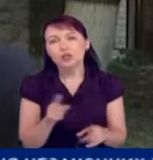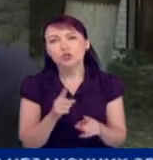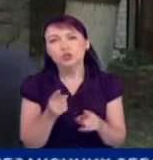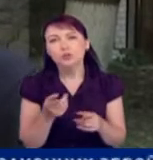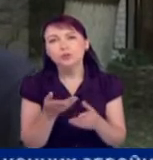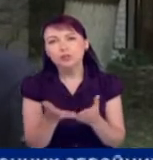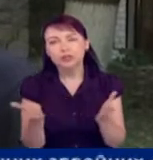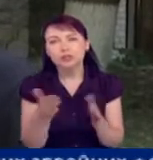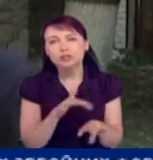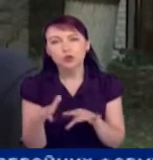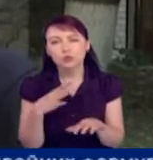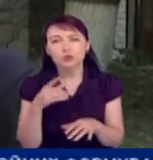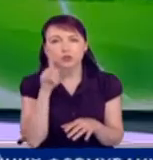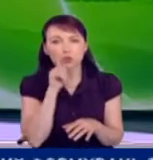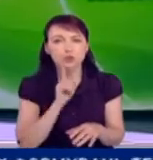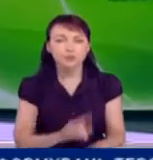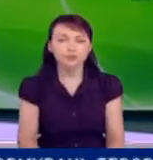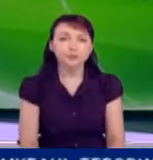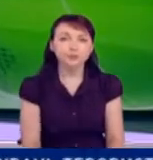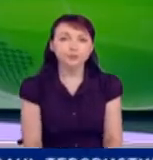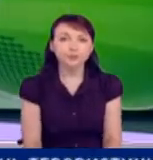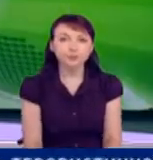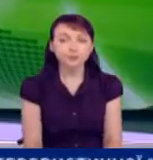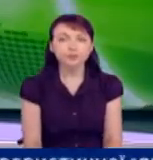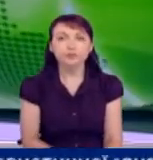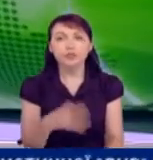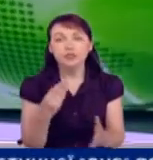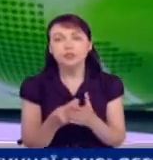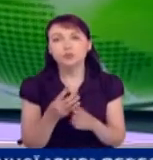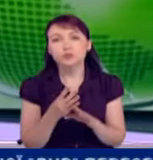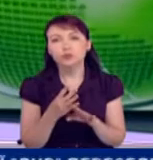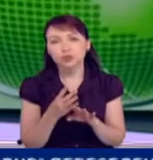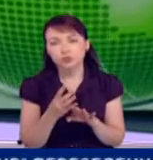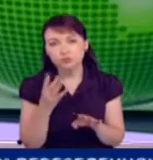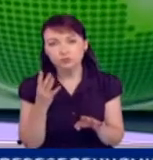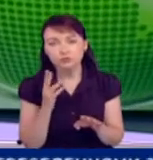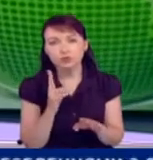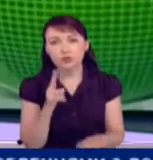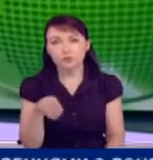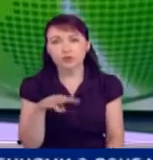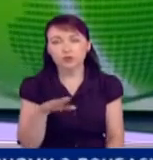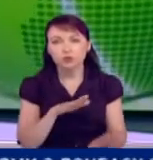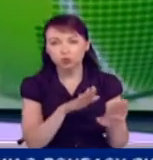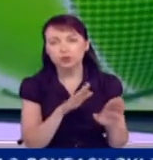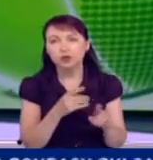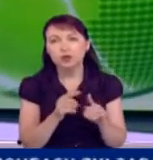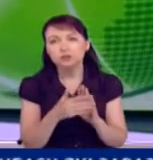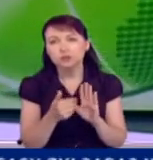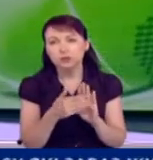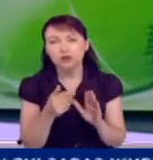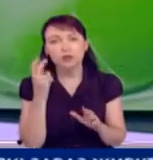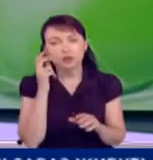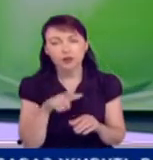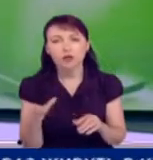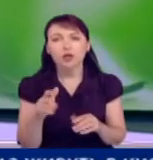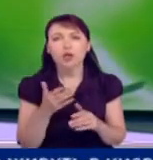їхні заклади були зручні. Своєю чергою перший заступник голови КМДА Микола Поворозник закликав киян та гостей